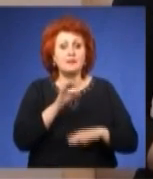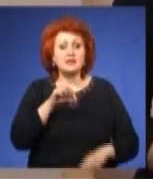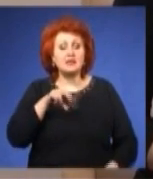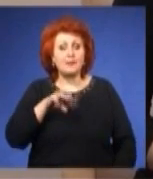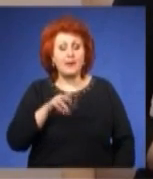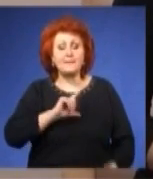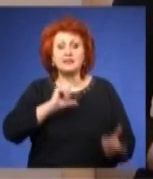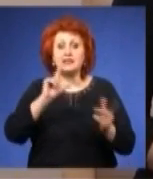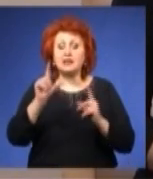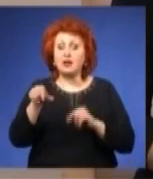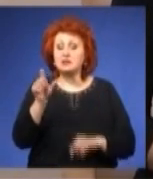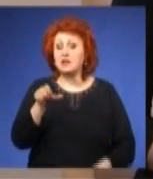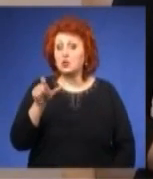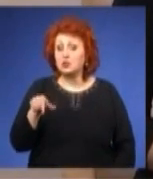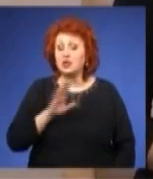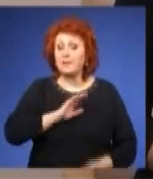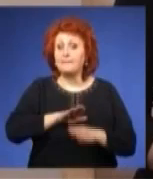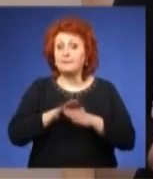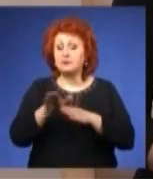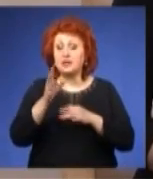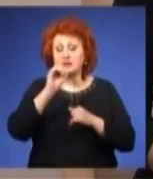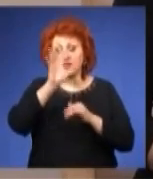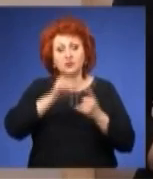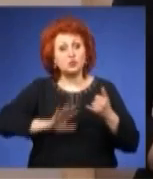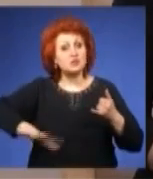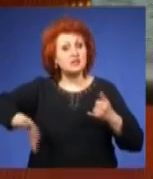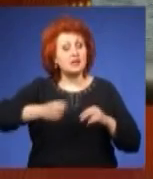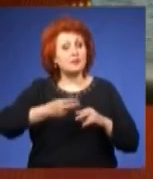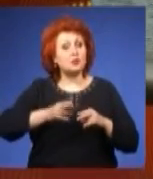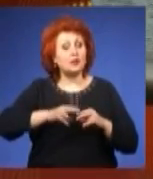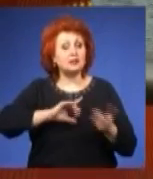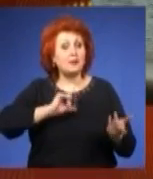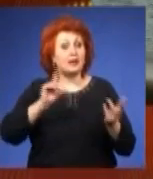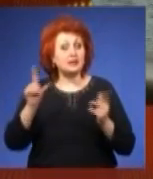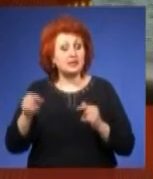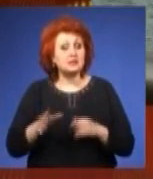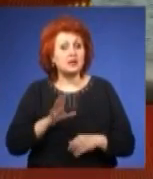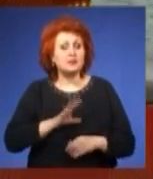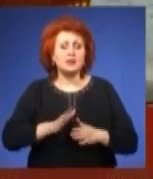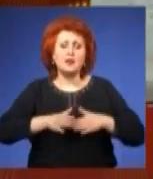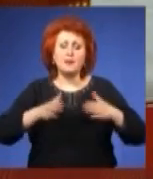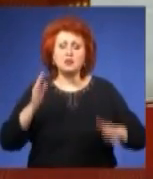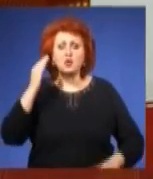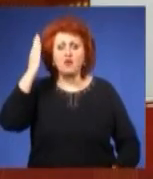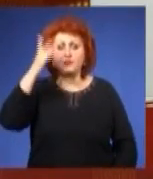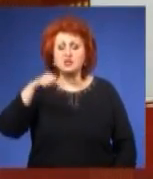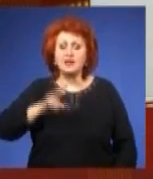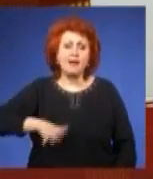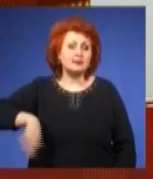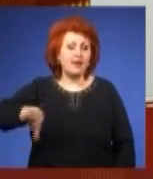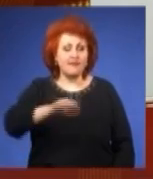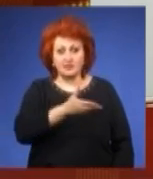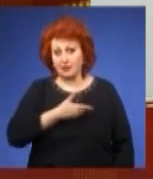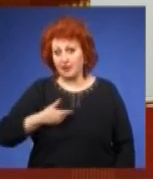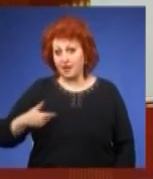Невинномысским Кириллом делегация паломников совершила поездку на Святую Землю. Эта поездка оказала огромное впечатление на